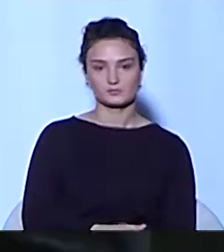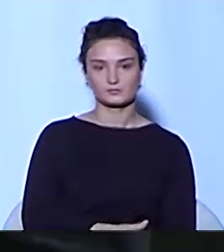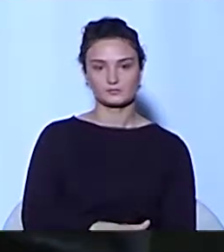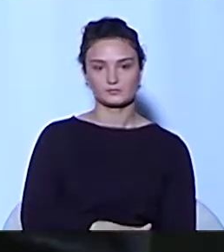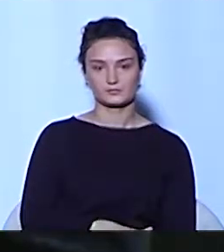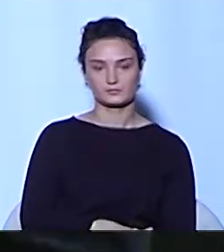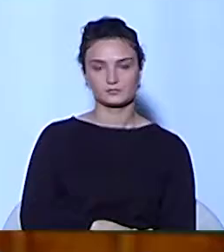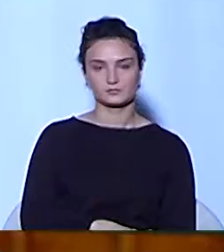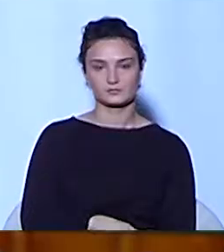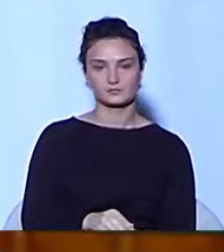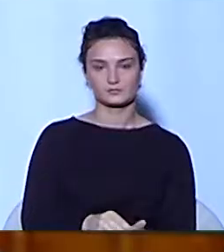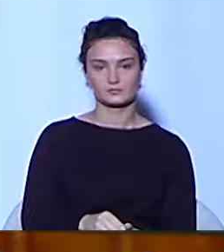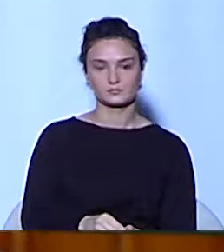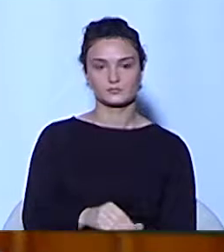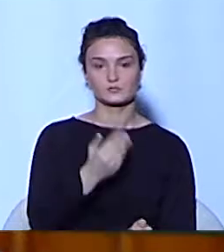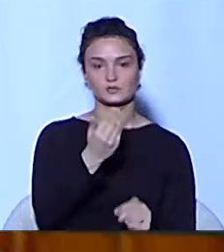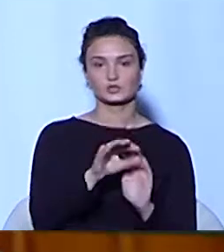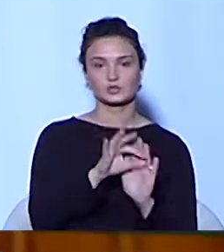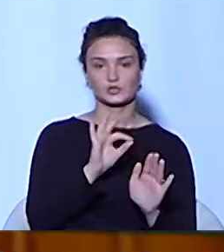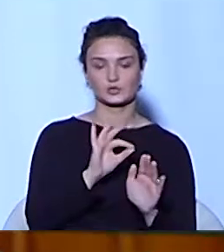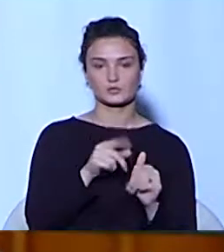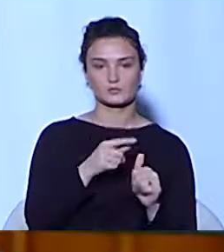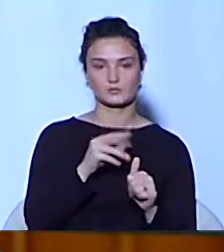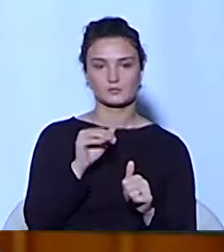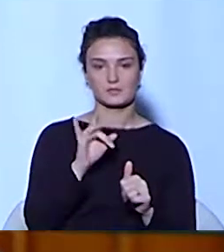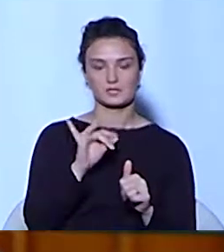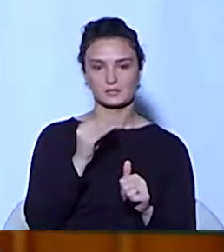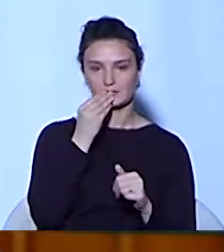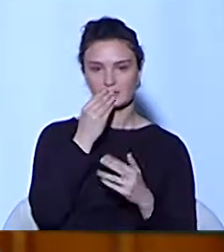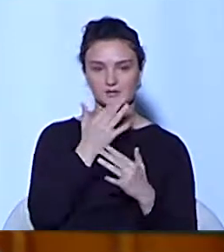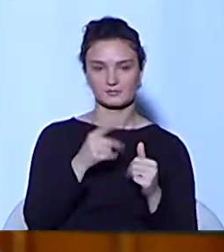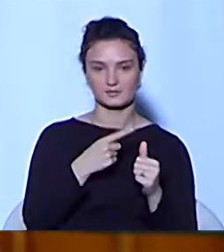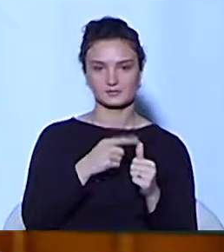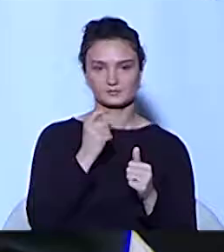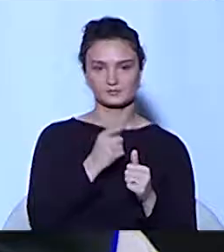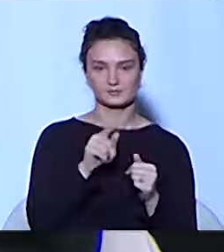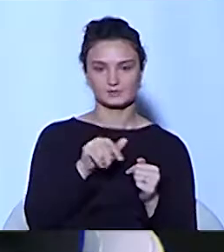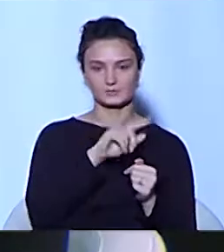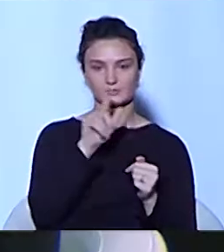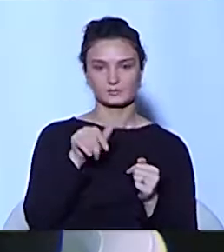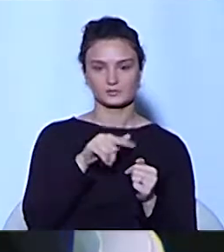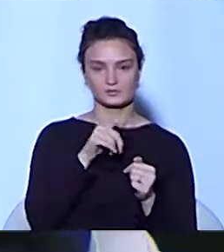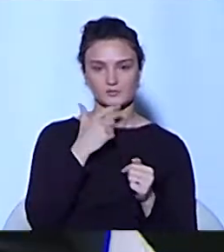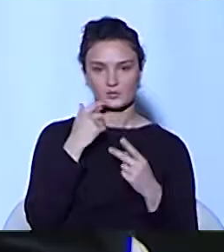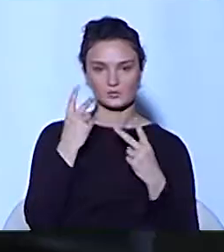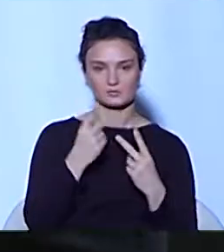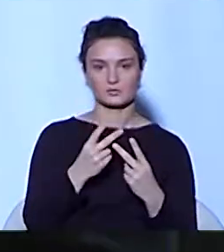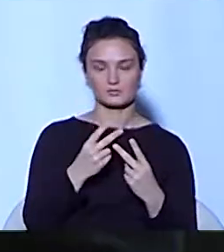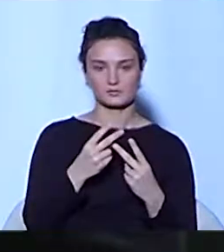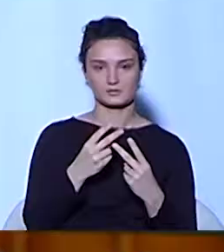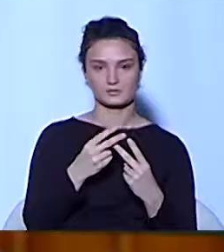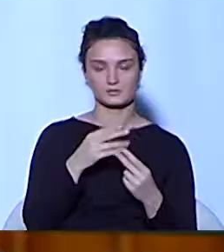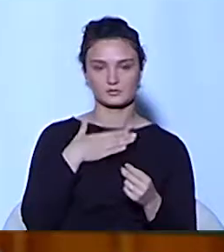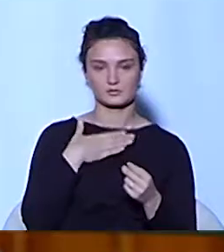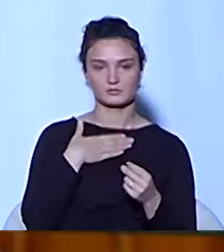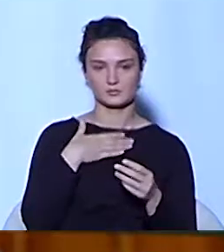თქვენს მიერ შერჩეული სახელწოდება მარის რეცეპტი და არქოს ქალბატონო გაიანე აი ამ რუბრიკას მაყურებლებმა.